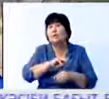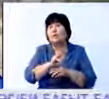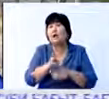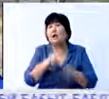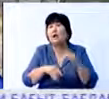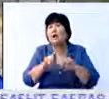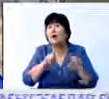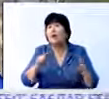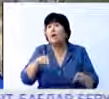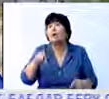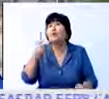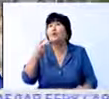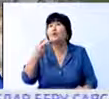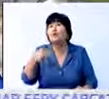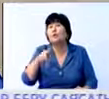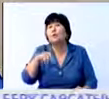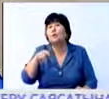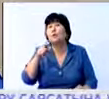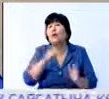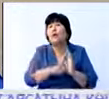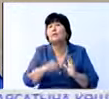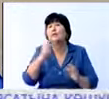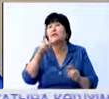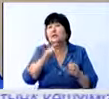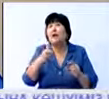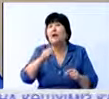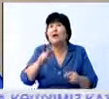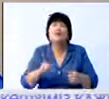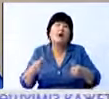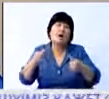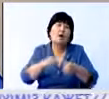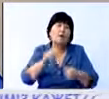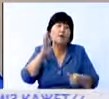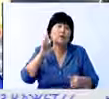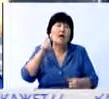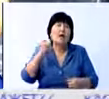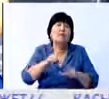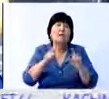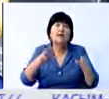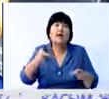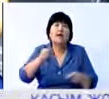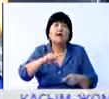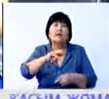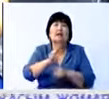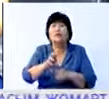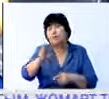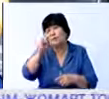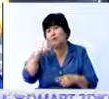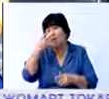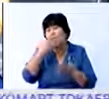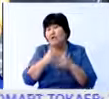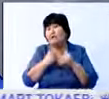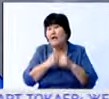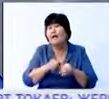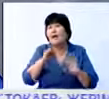және номері 220, номері 62 мектептер көгілдір отынға қосылады. Әлеуметтік нысандарды газдандыру мемлекеттік жекеменшік